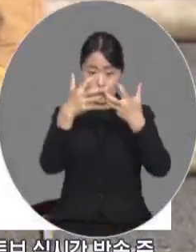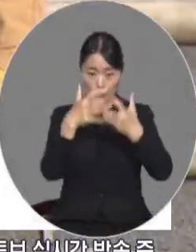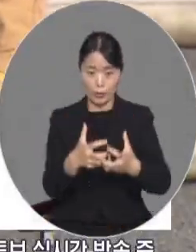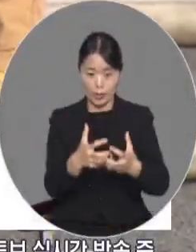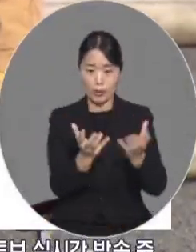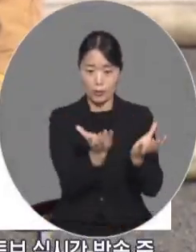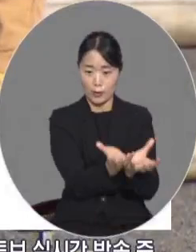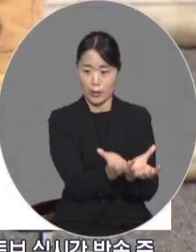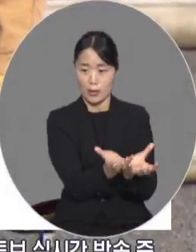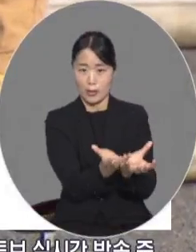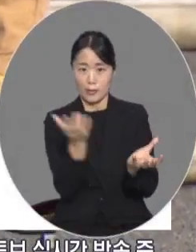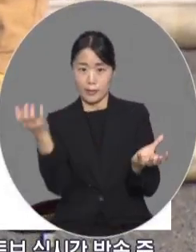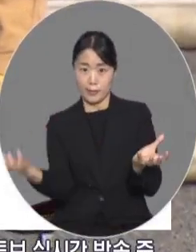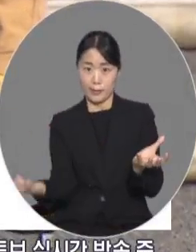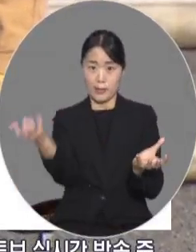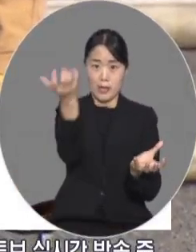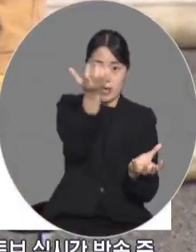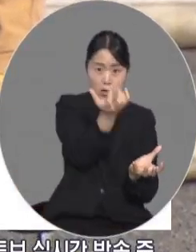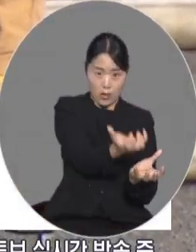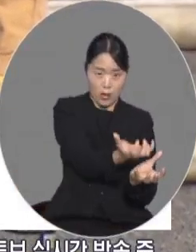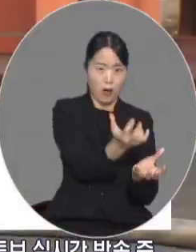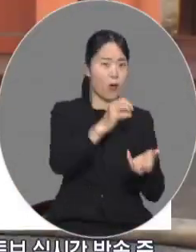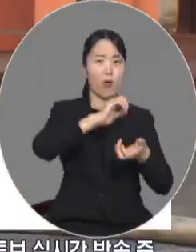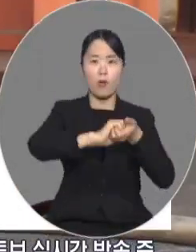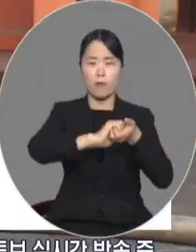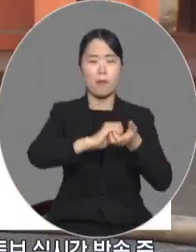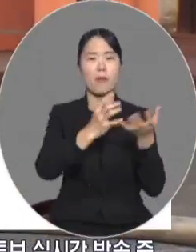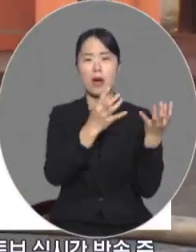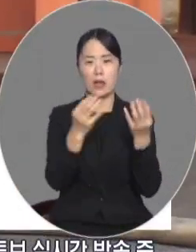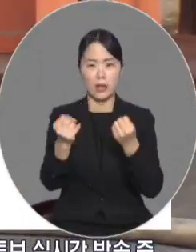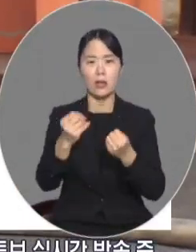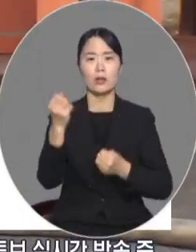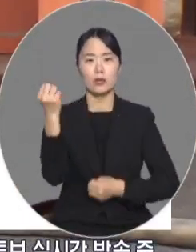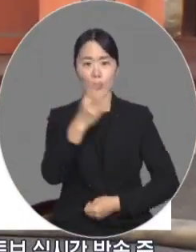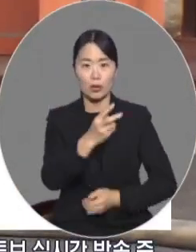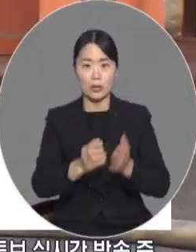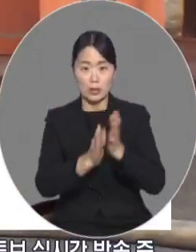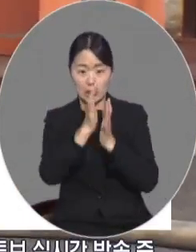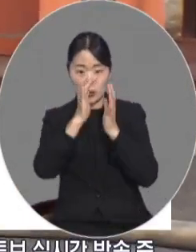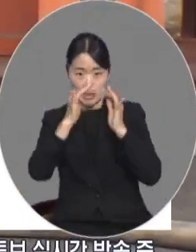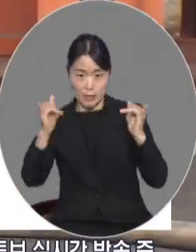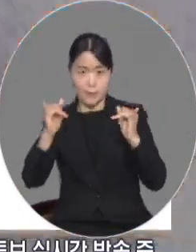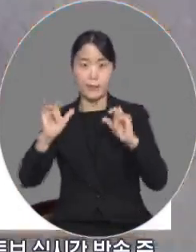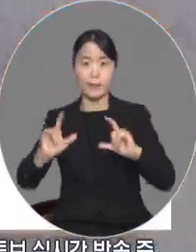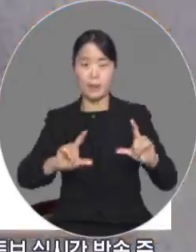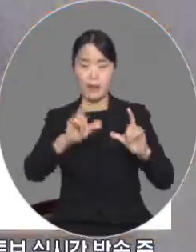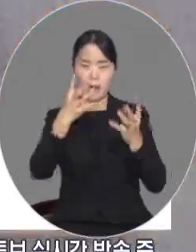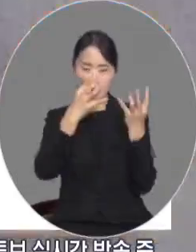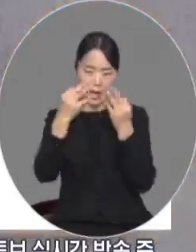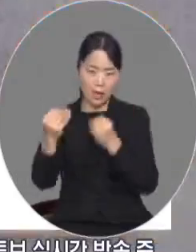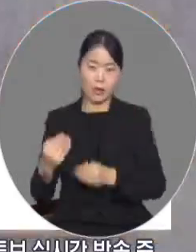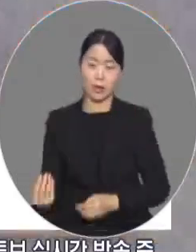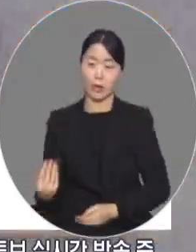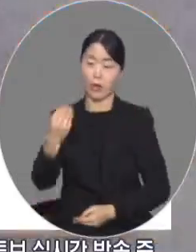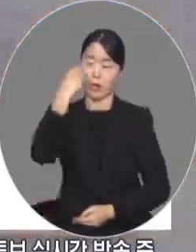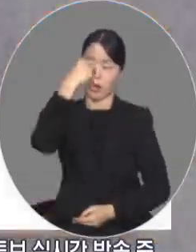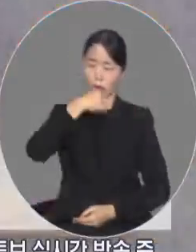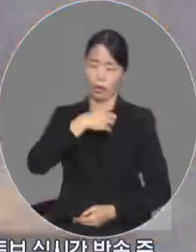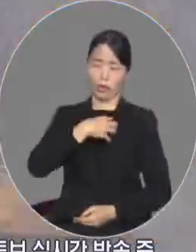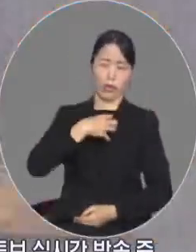데 제약이 많은 데다 긴 진화 시간 탓에 많은 시민들이 유해가스에 노출될 수밖에 없기